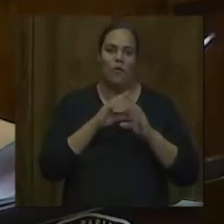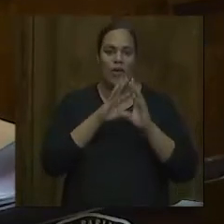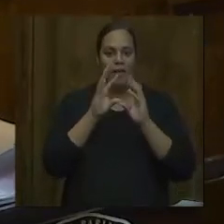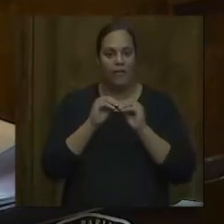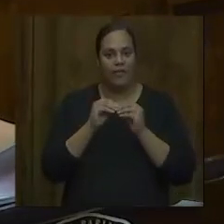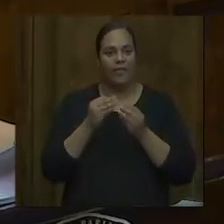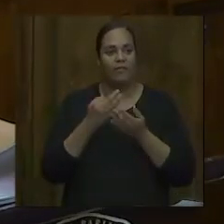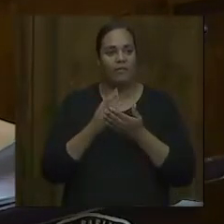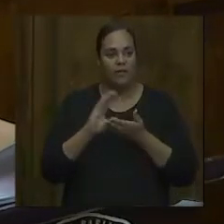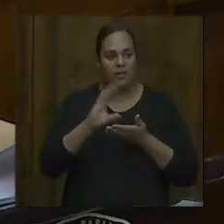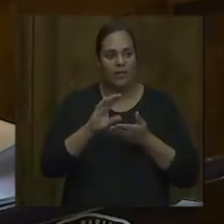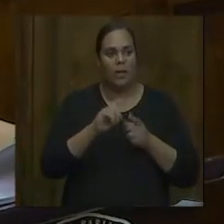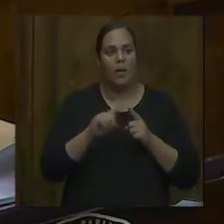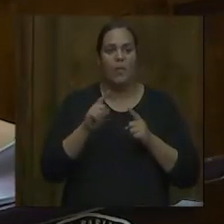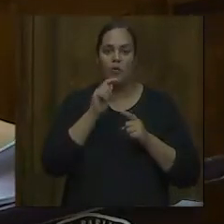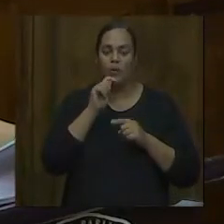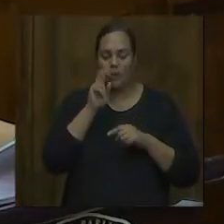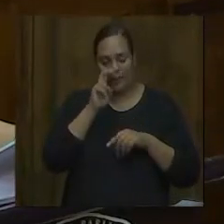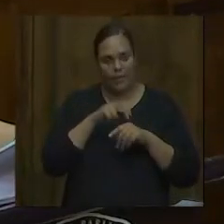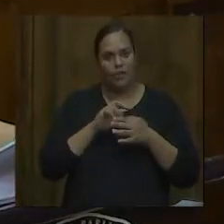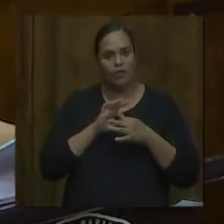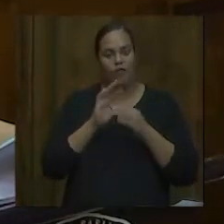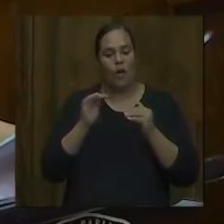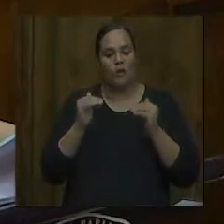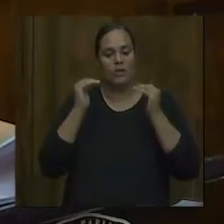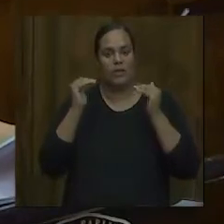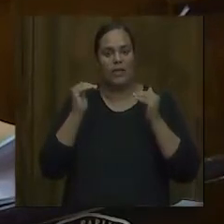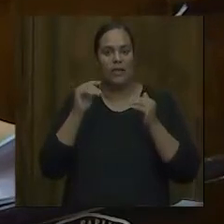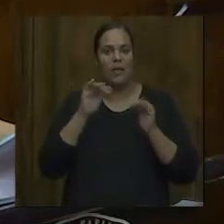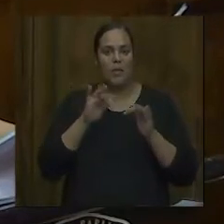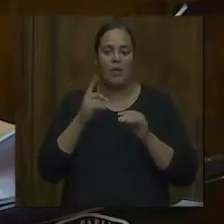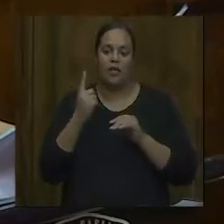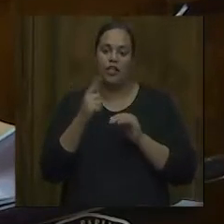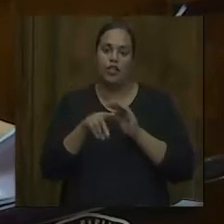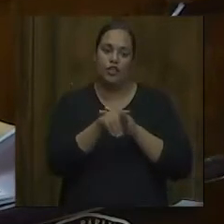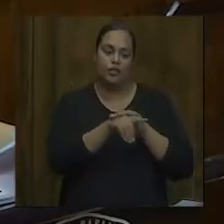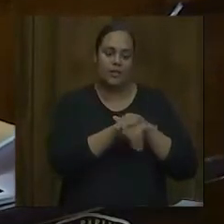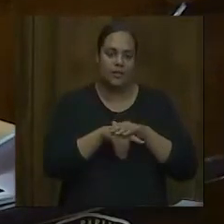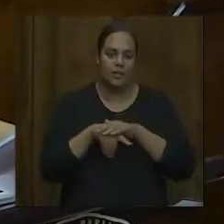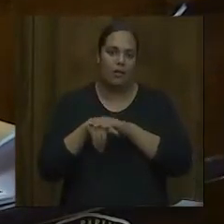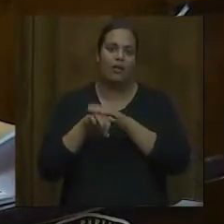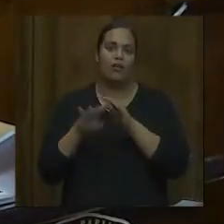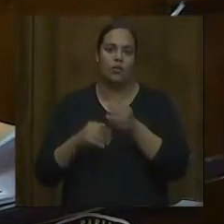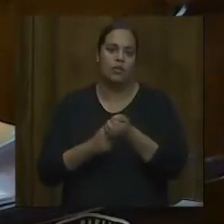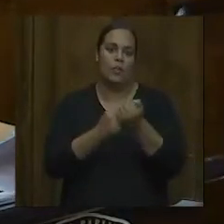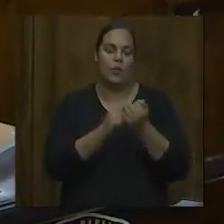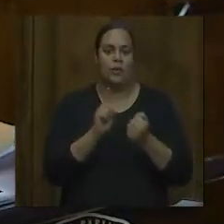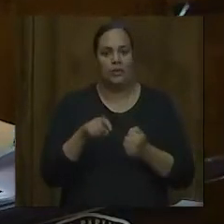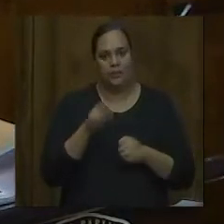en ons het die grootste lof vir die verbintenis om ons senior burgers in elke distrik en die provinsie as geheel te